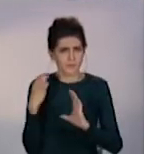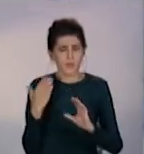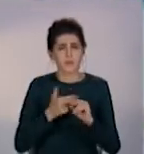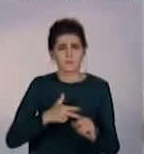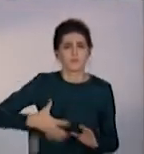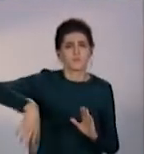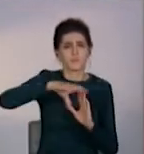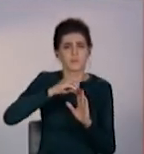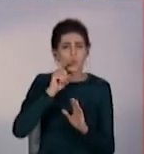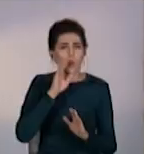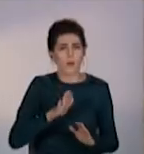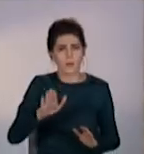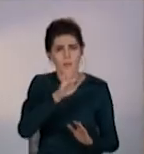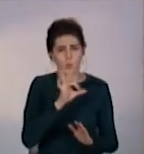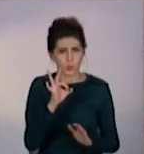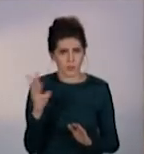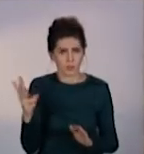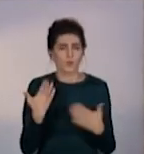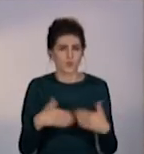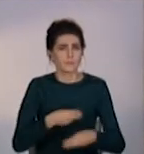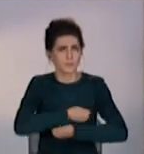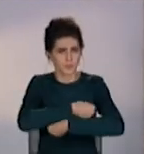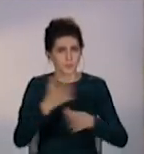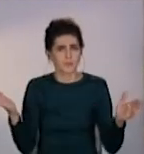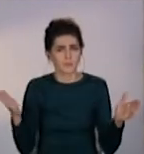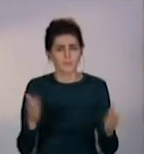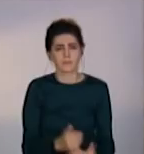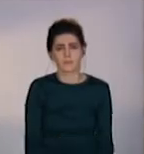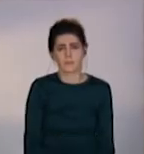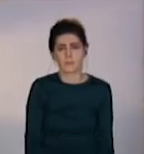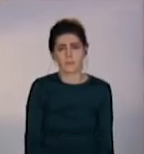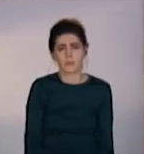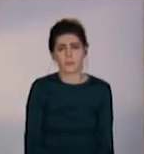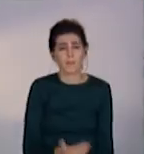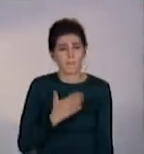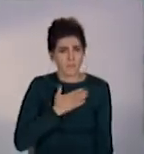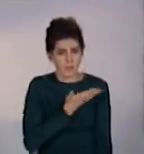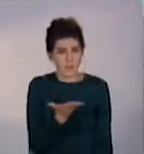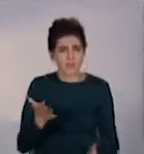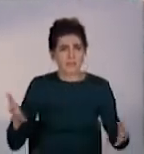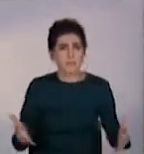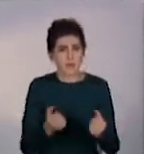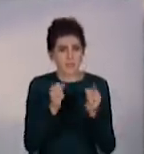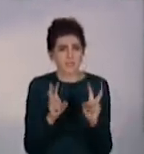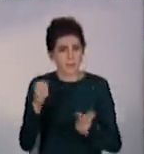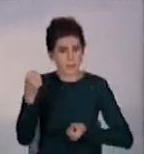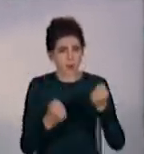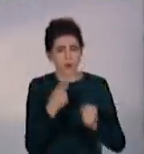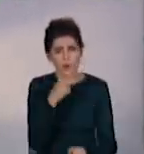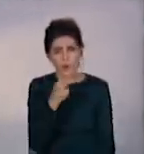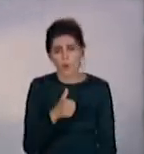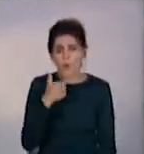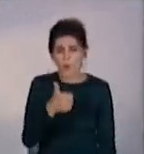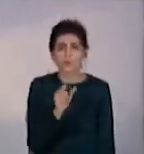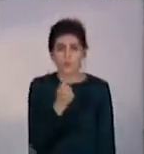по всій країні вже отримали сучасні автівки. Ми спасаємо людські життя з цією машиною, і